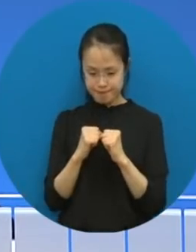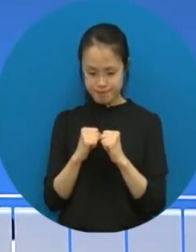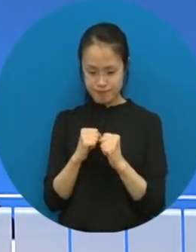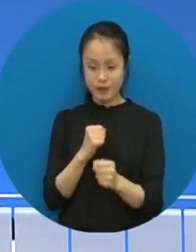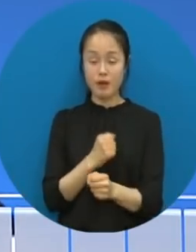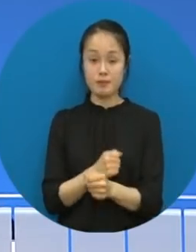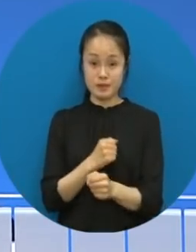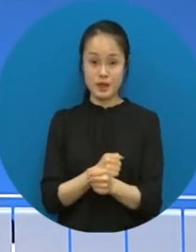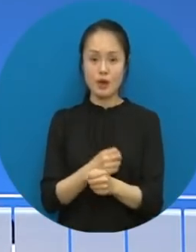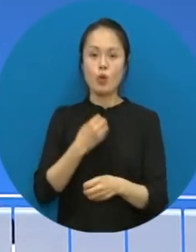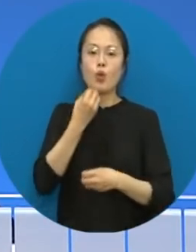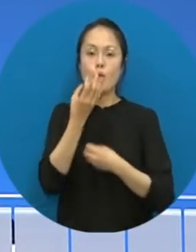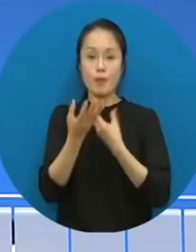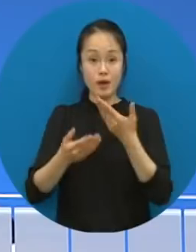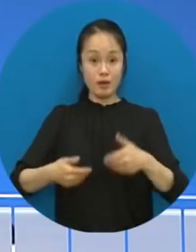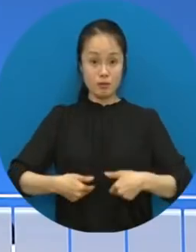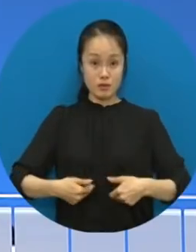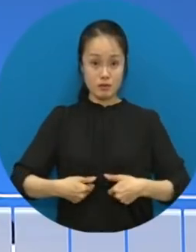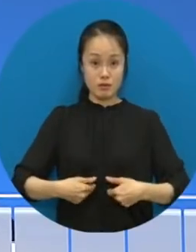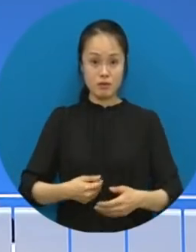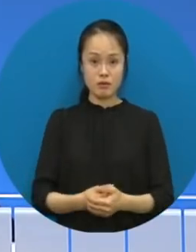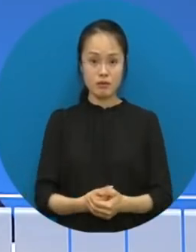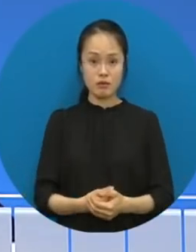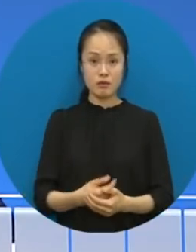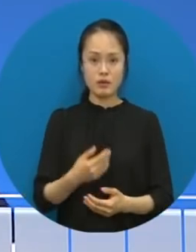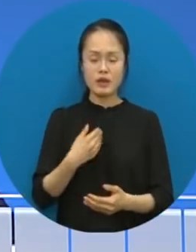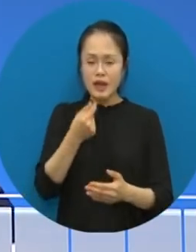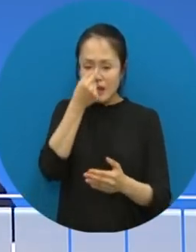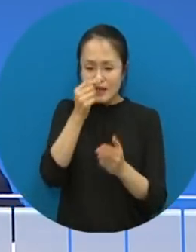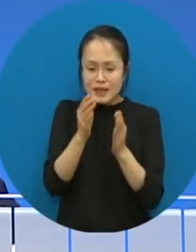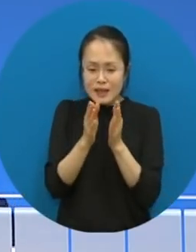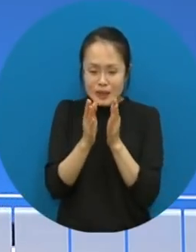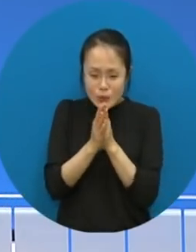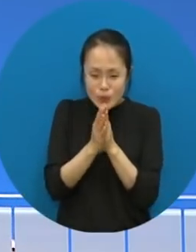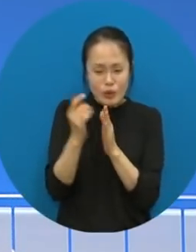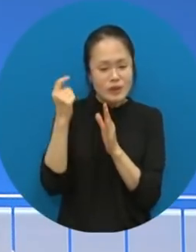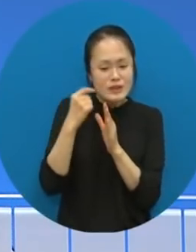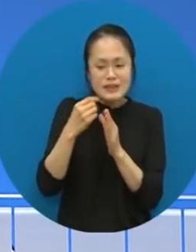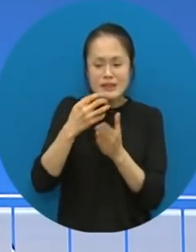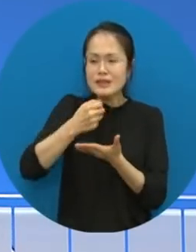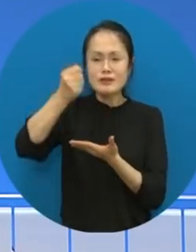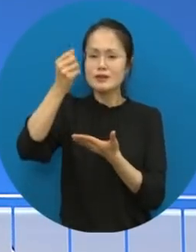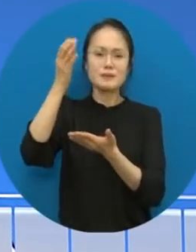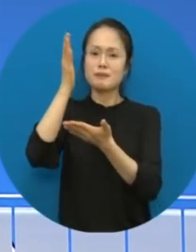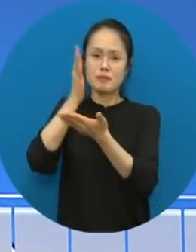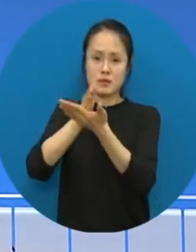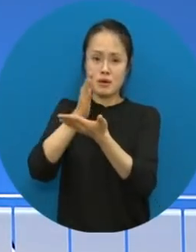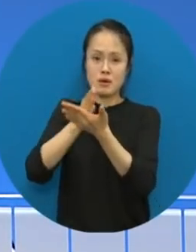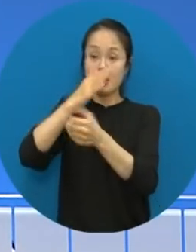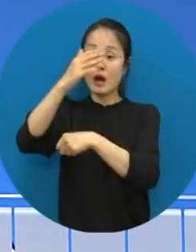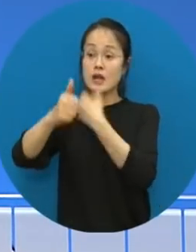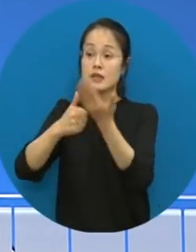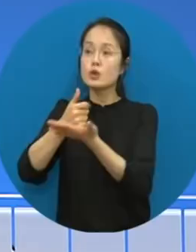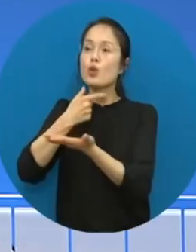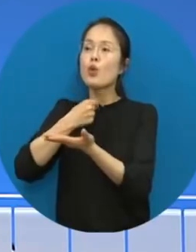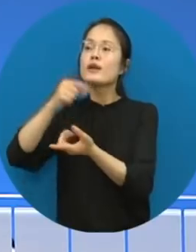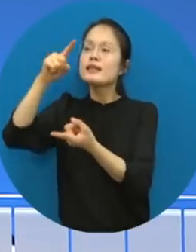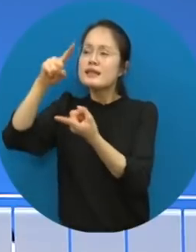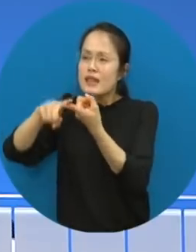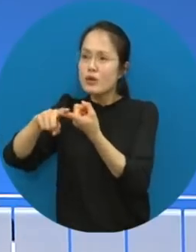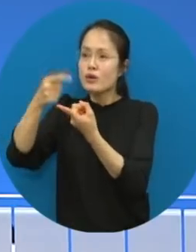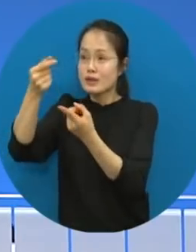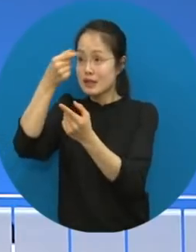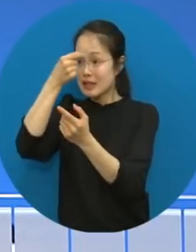도리어 하나님 나의 기도를 듣지 마시고 하나님이 원하시는 기도를 내게 가르쳐